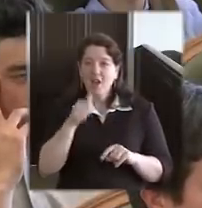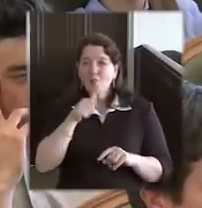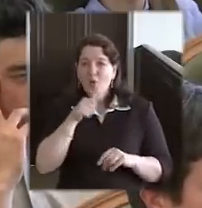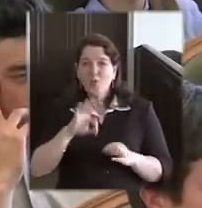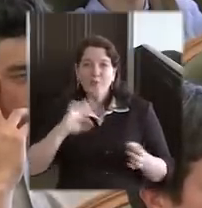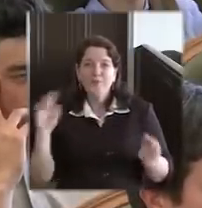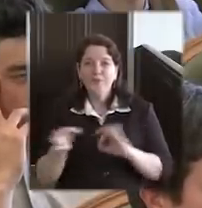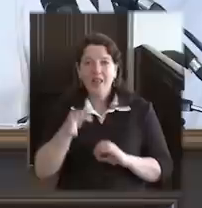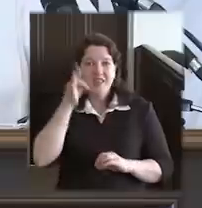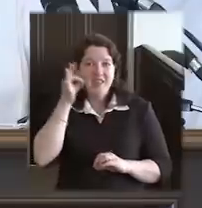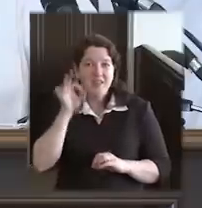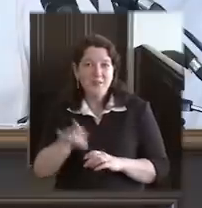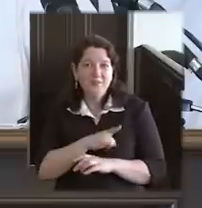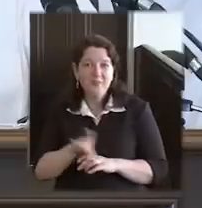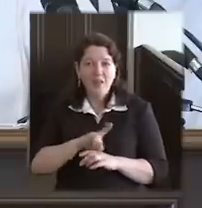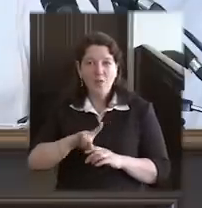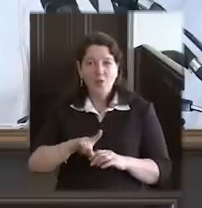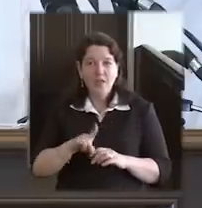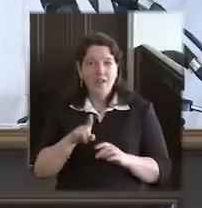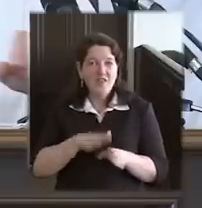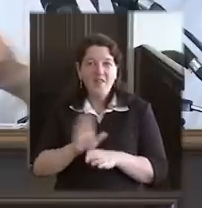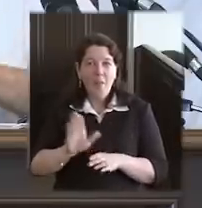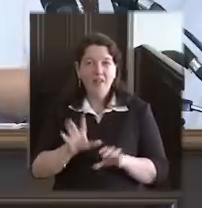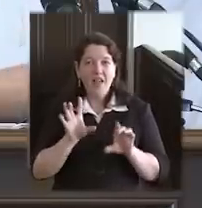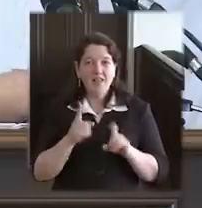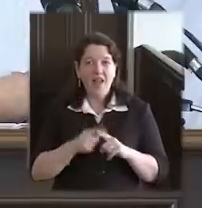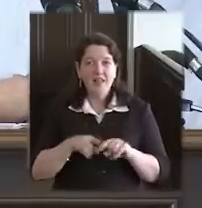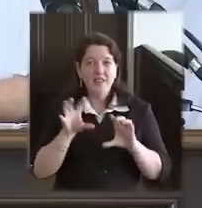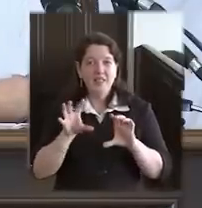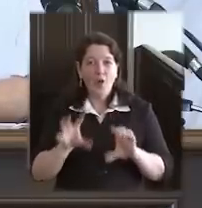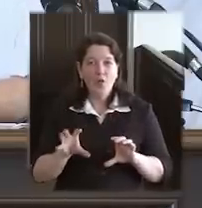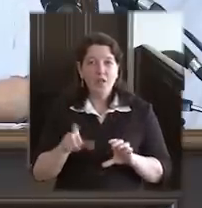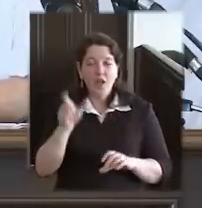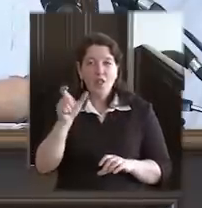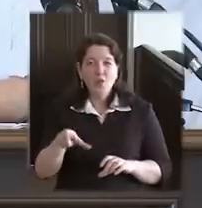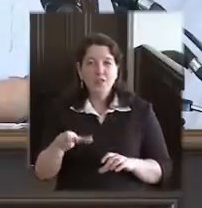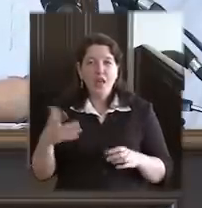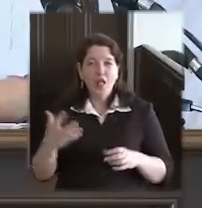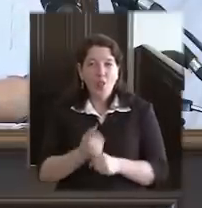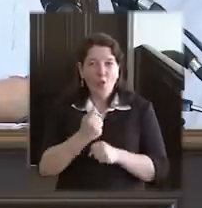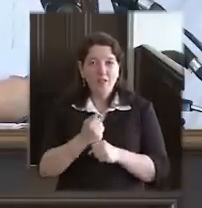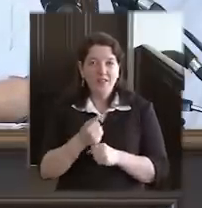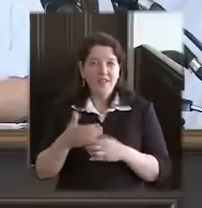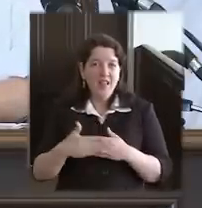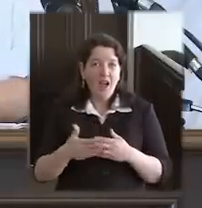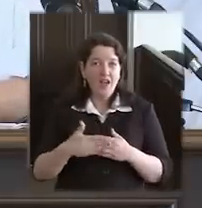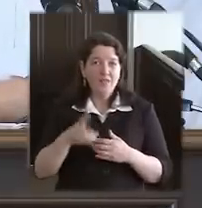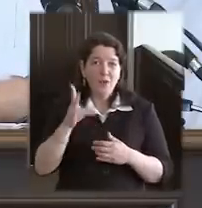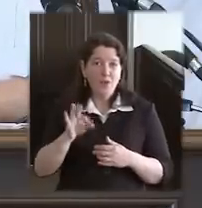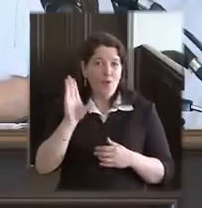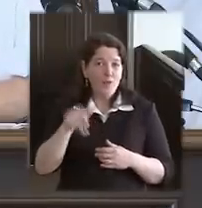обойти юридические законы, как там убегают от суда, или как их ловят, судят и так далее. Но все-таки многие